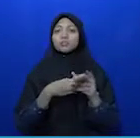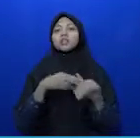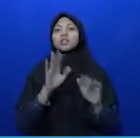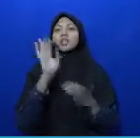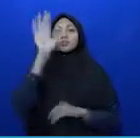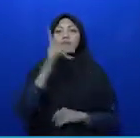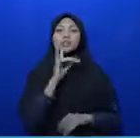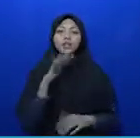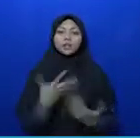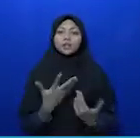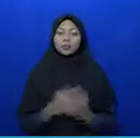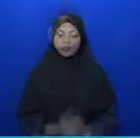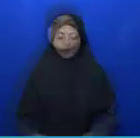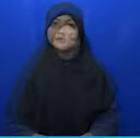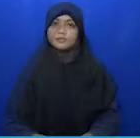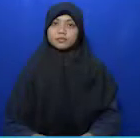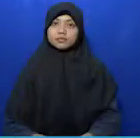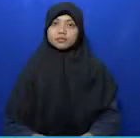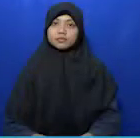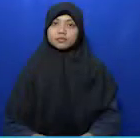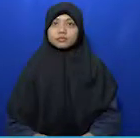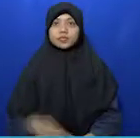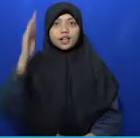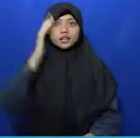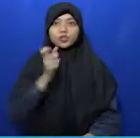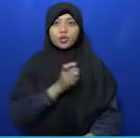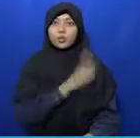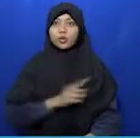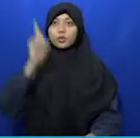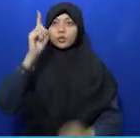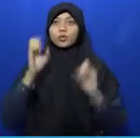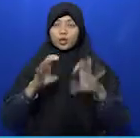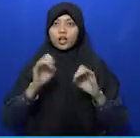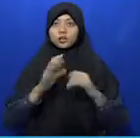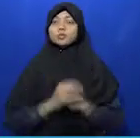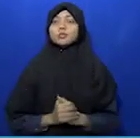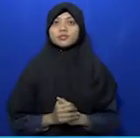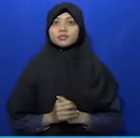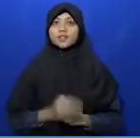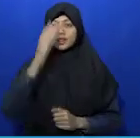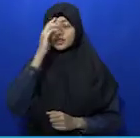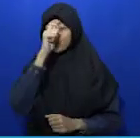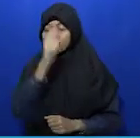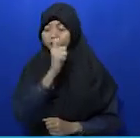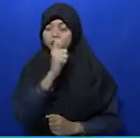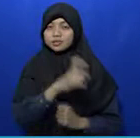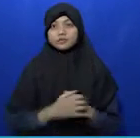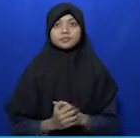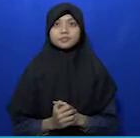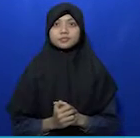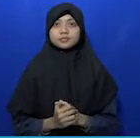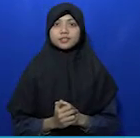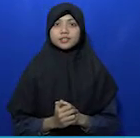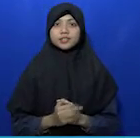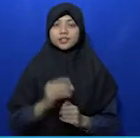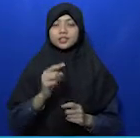juga. Kami persilakan. Ya, terima kasih Mas Dede. Assalamualaikum warahmatullahi wabarakatuh. Waalaikumsalam. Saya Obaki,